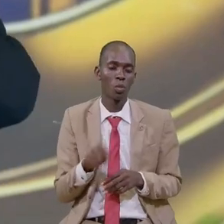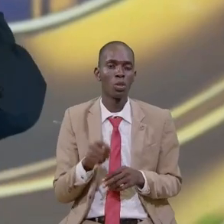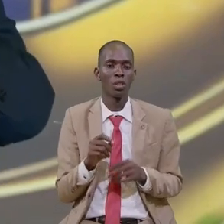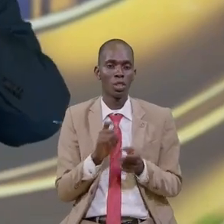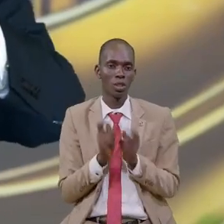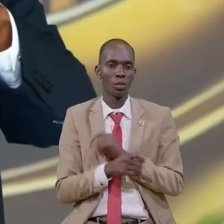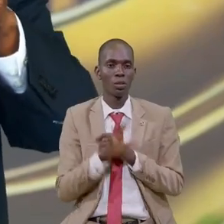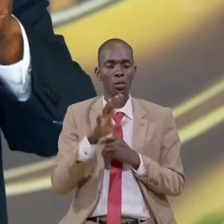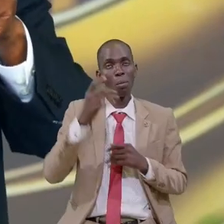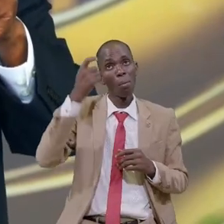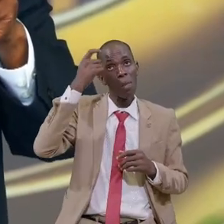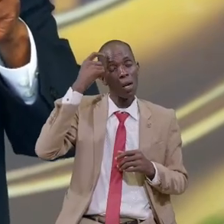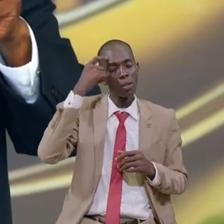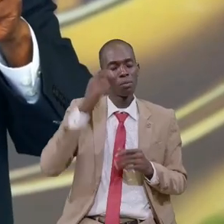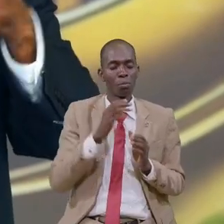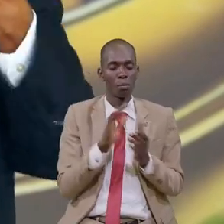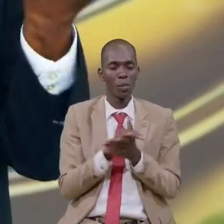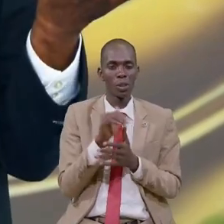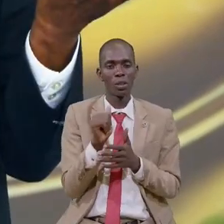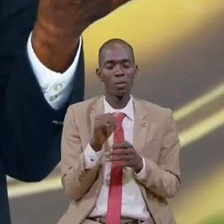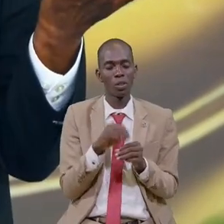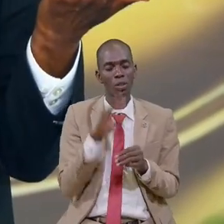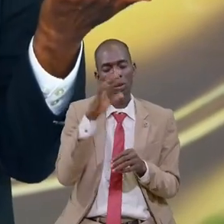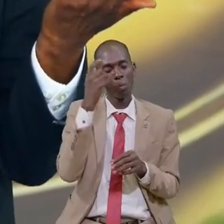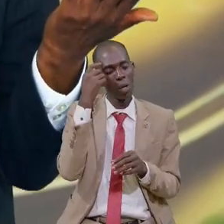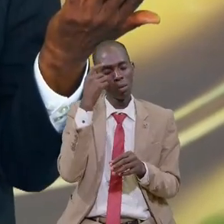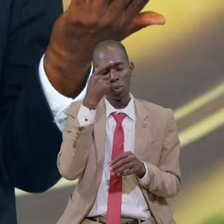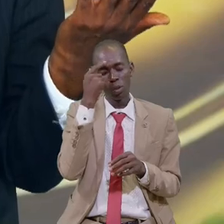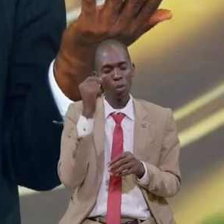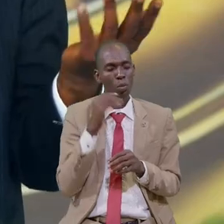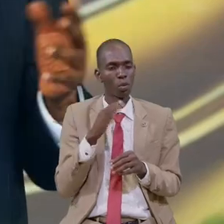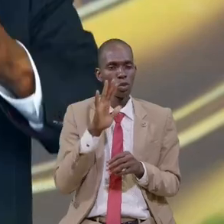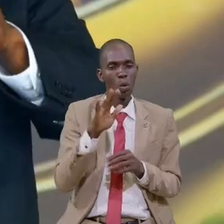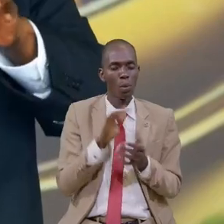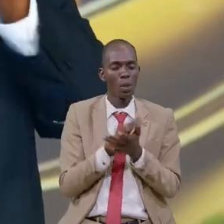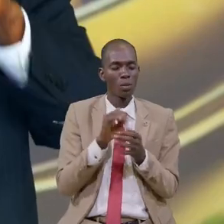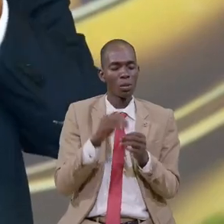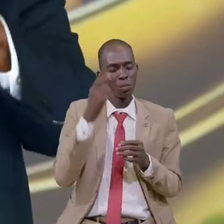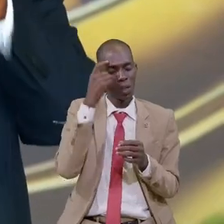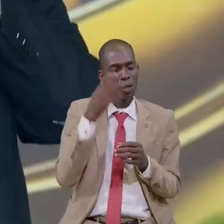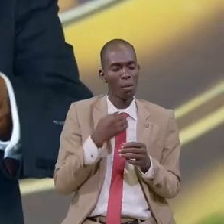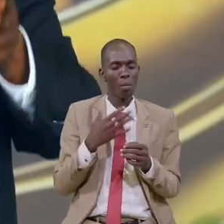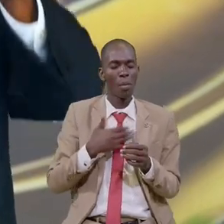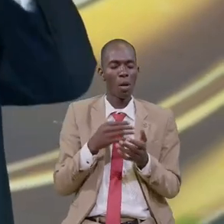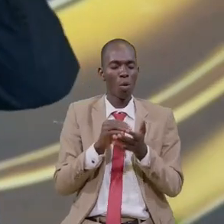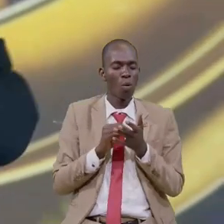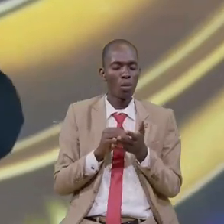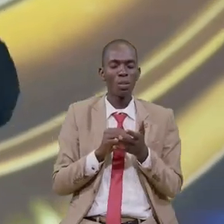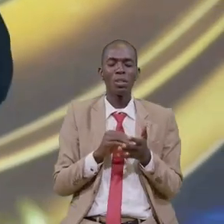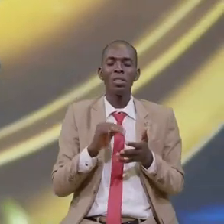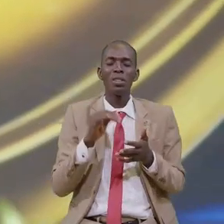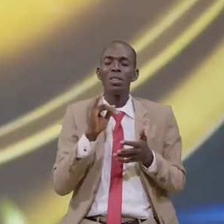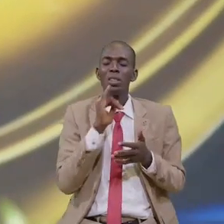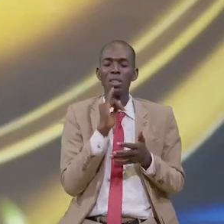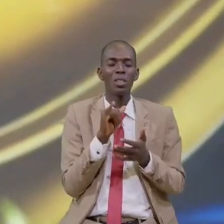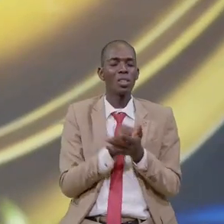d'esprit. Parce que je sais, ton état d'esprit, comme mon état d'esprit par le passé, c'est que la seule chose que